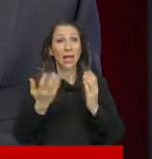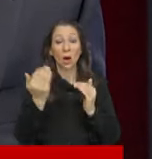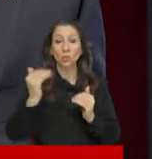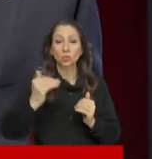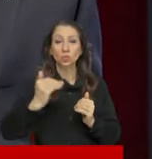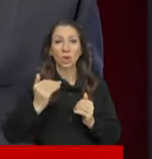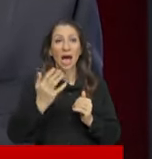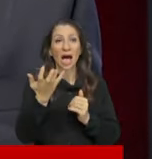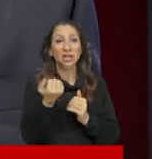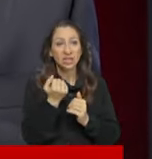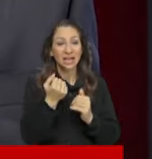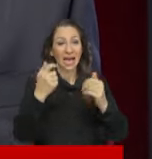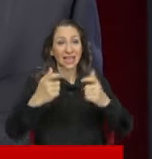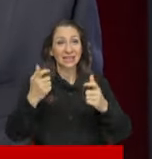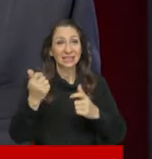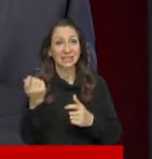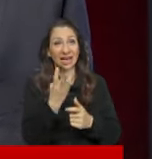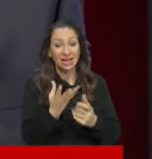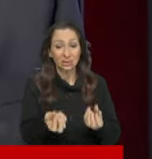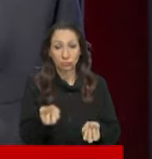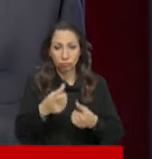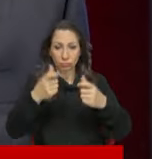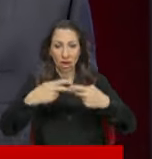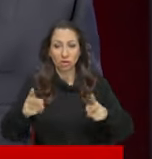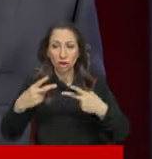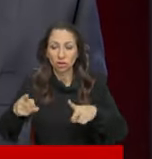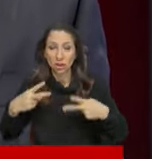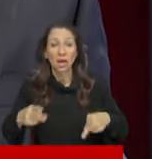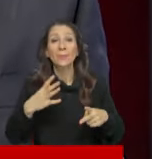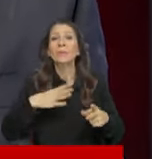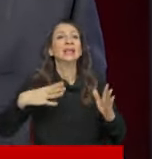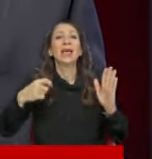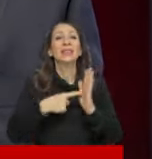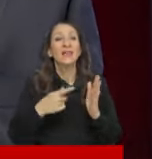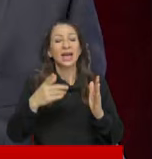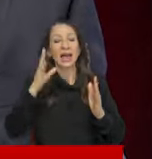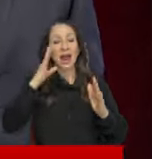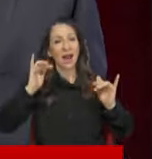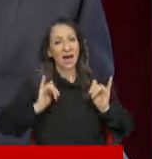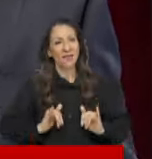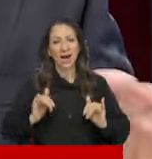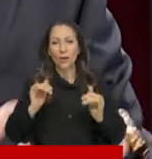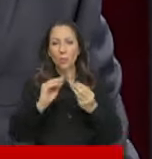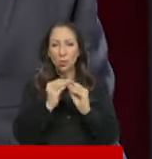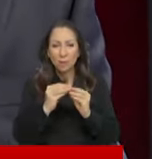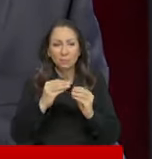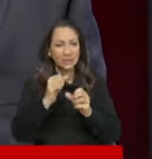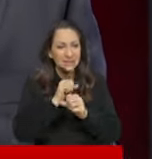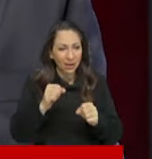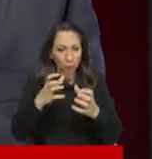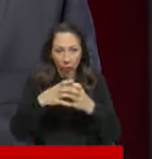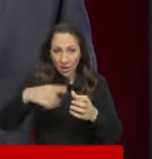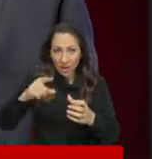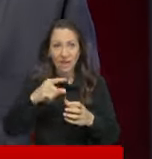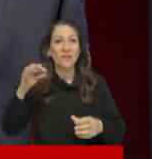uygun fiyatlarla alacakları alanların sayıları üretilecektir amacımız oradaki Eee refah Seviyesi düşük olan dezavantajlı grupların